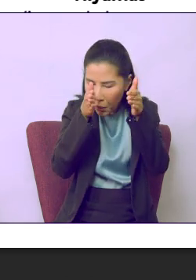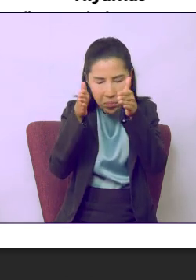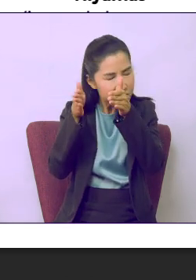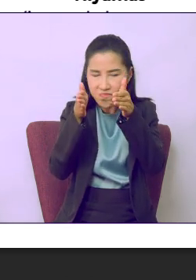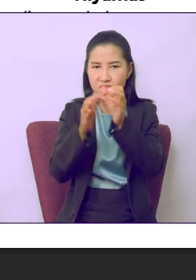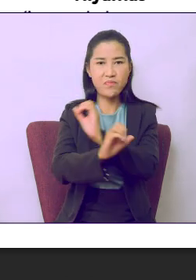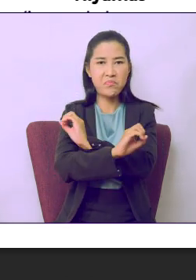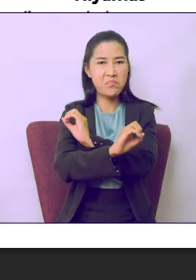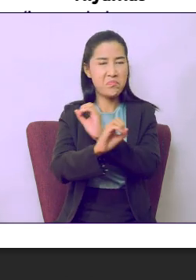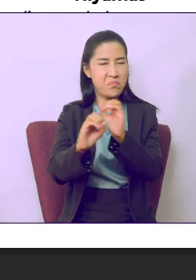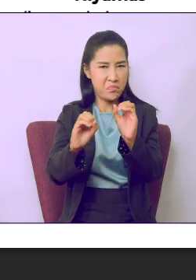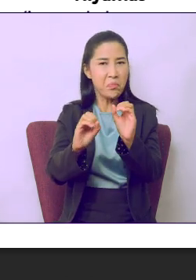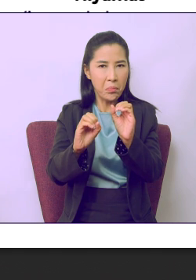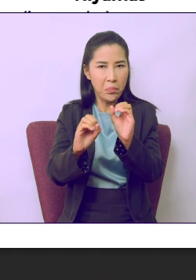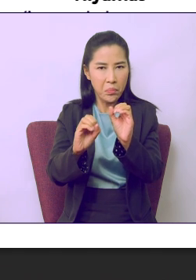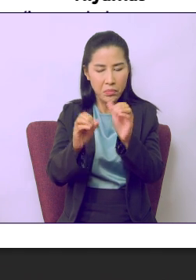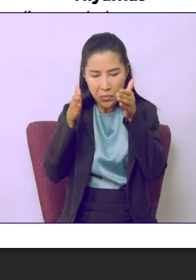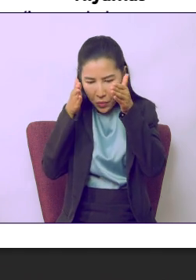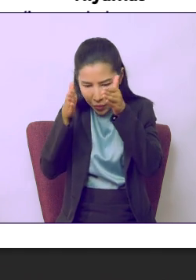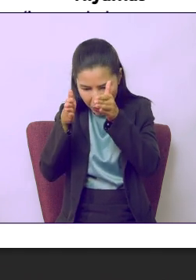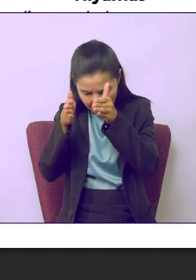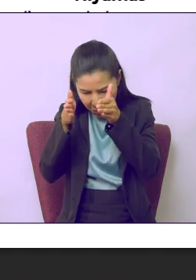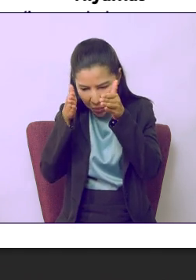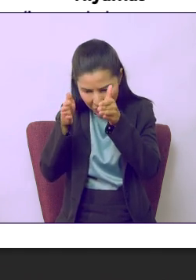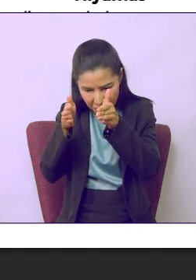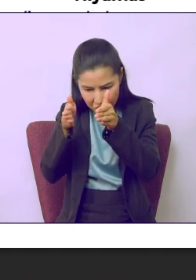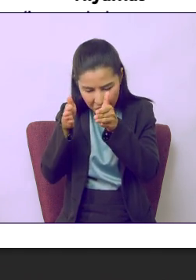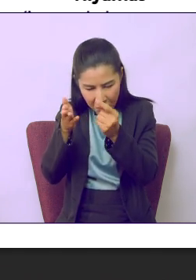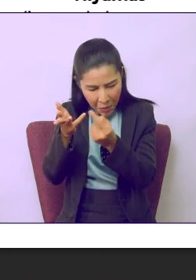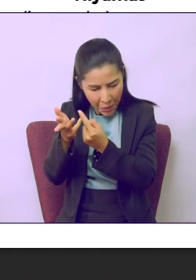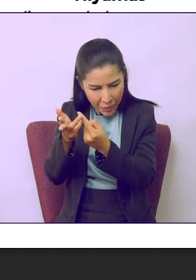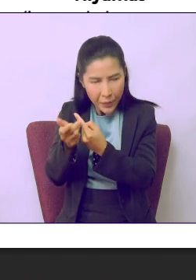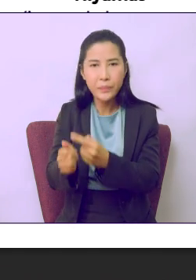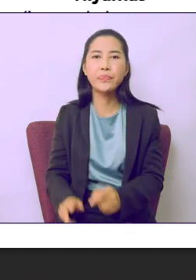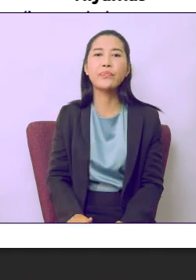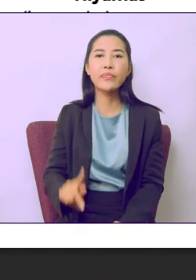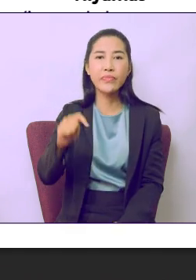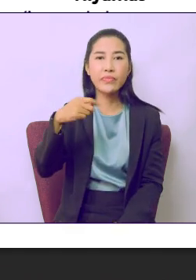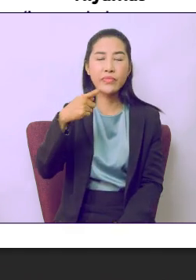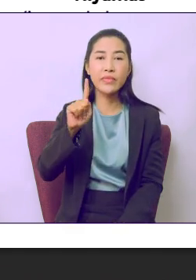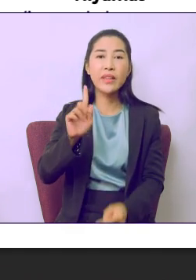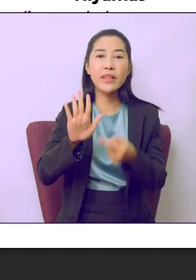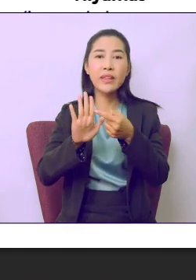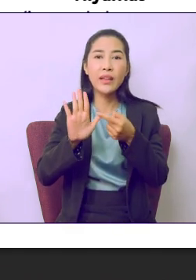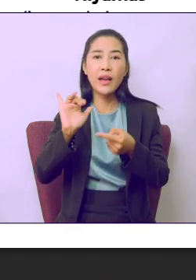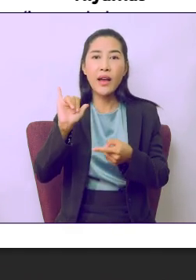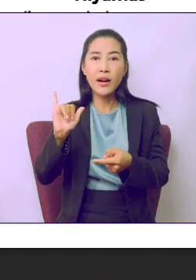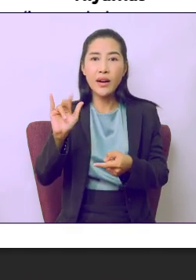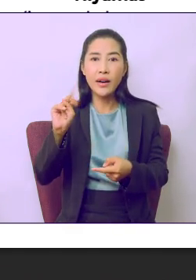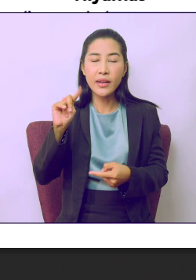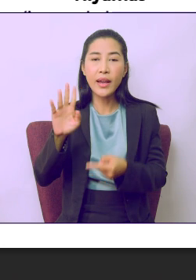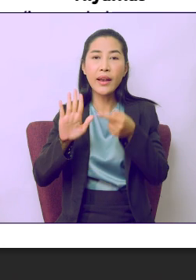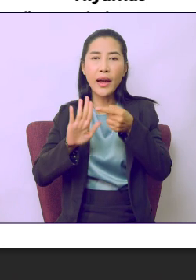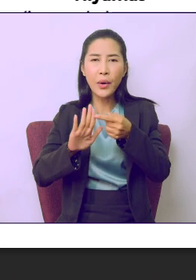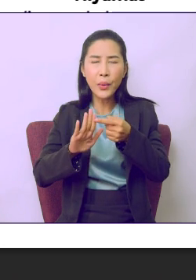ครับคิดอยู่ข้างนอกนะครับก็ตัดการรบกวนให้มาอยู่ 1จุดนะครับทายนะล่ะนะครับก็คือการทำสมาธิอย่างต่อเนื่องนะ